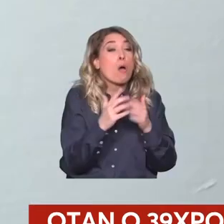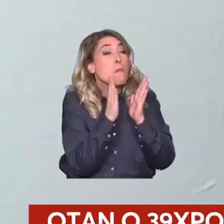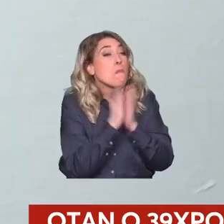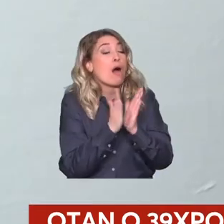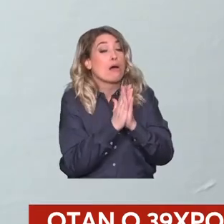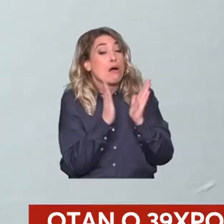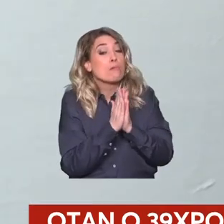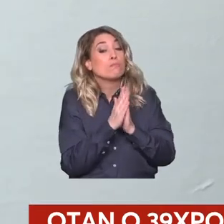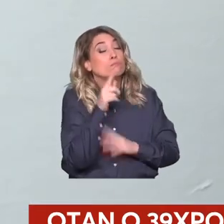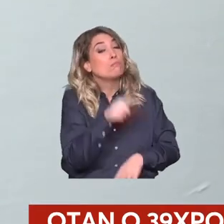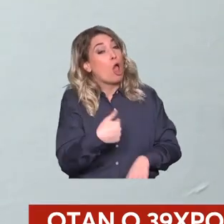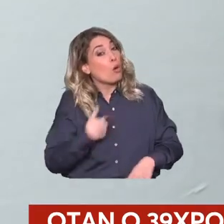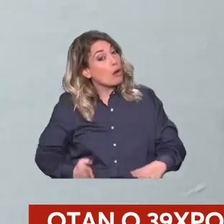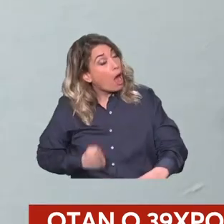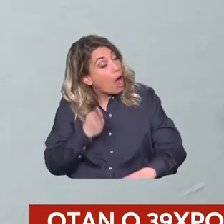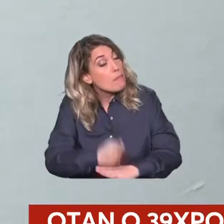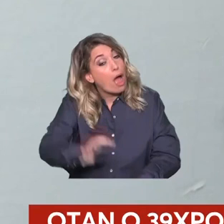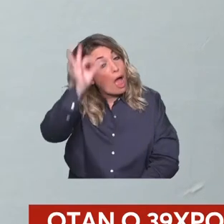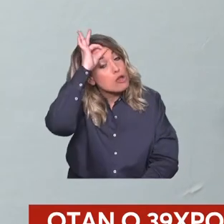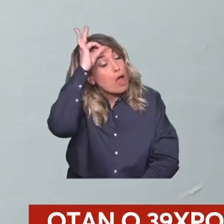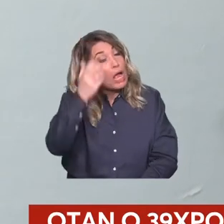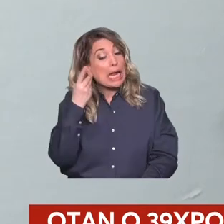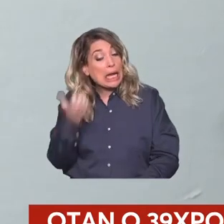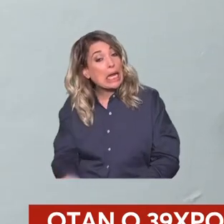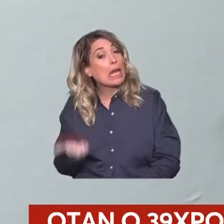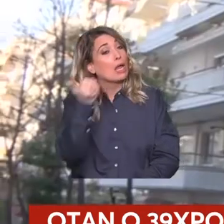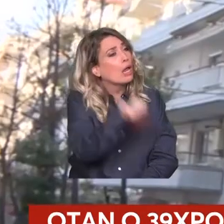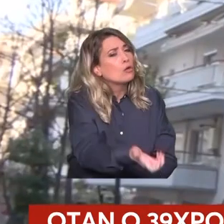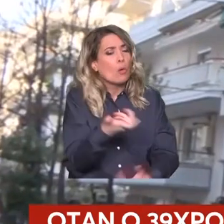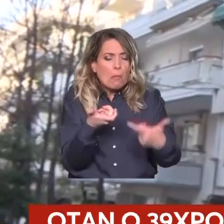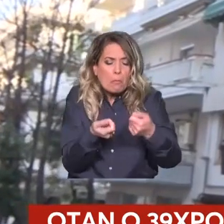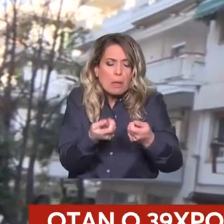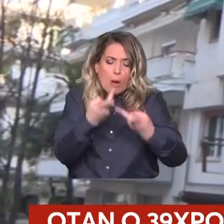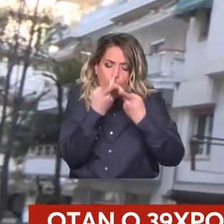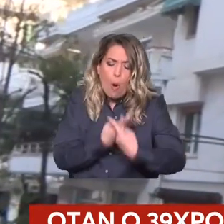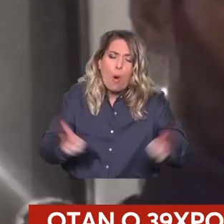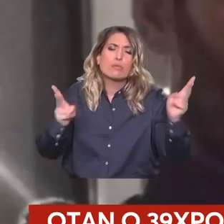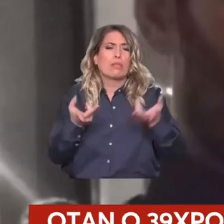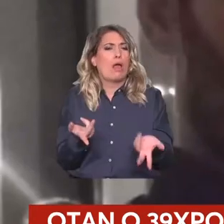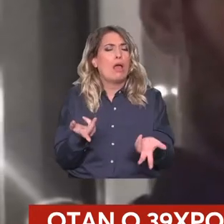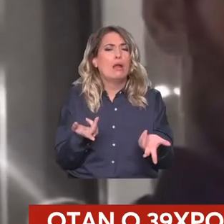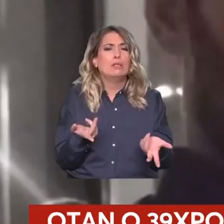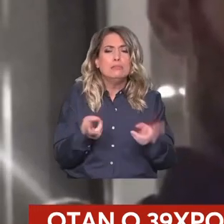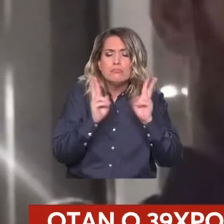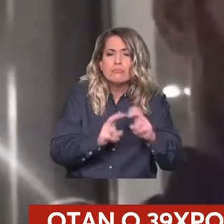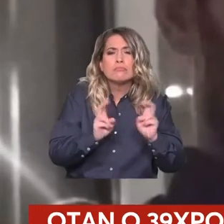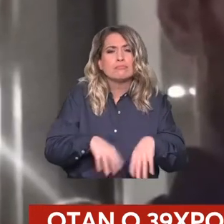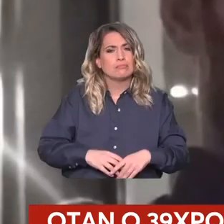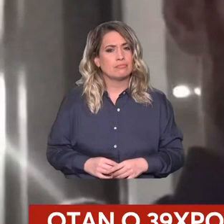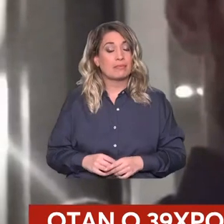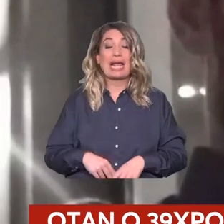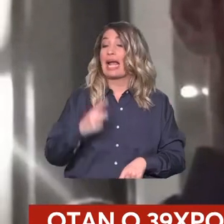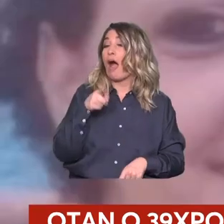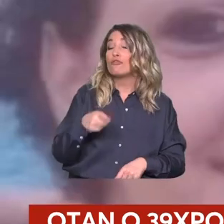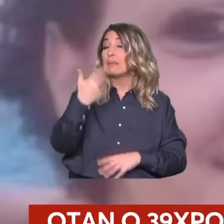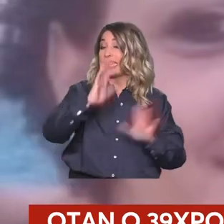πρωί να πάω από εκεί, να δουν το κινητό μου, να βάλουν κάτω τα μηνύματα που έχει στείλει σε μένα, στη μητέρα της. Ασκούσε και κριτική πως αν δεν